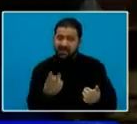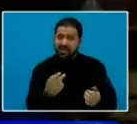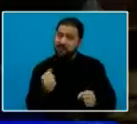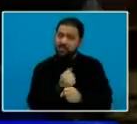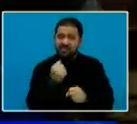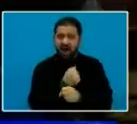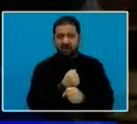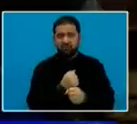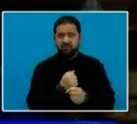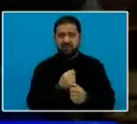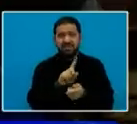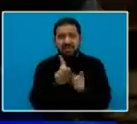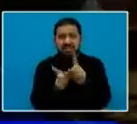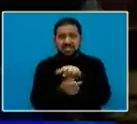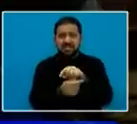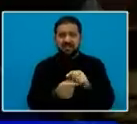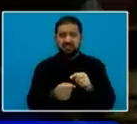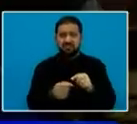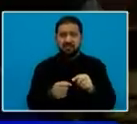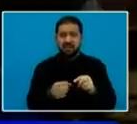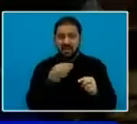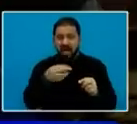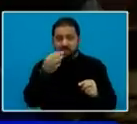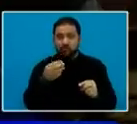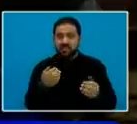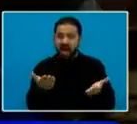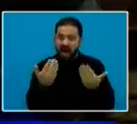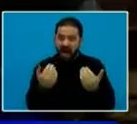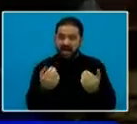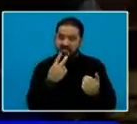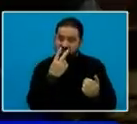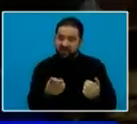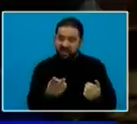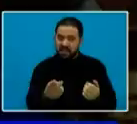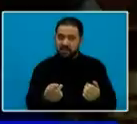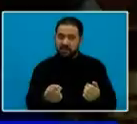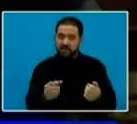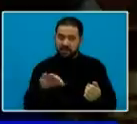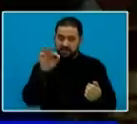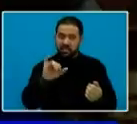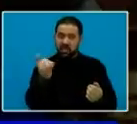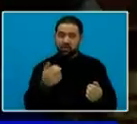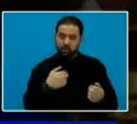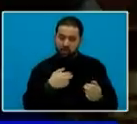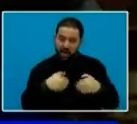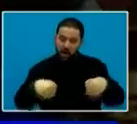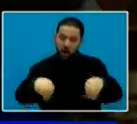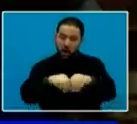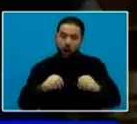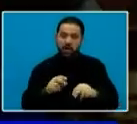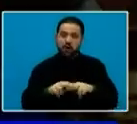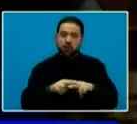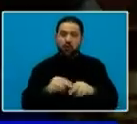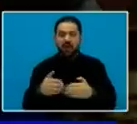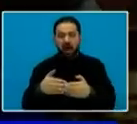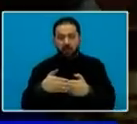E, în acel hai să vedem se implică multe. Ține mult și de noi. Cum abordăm, cum punem problema, cum